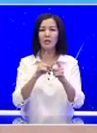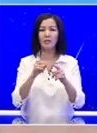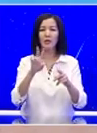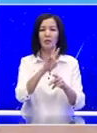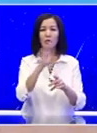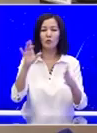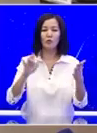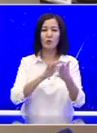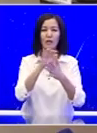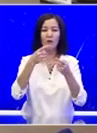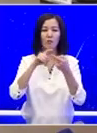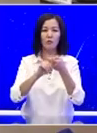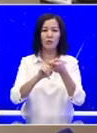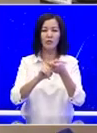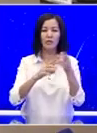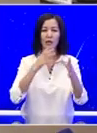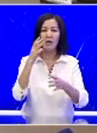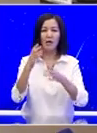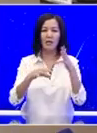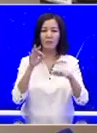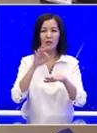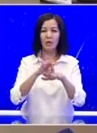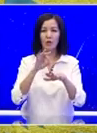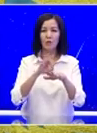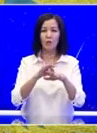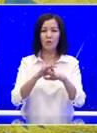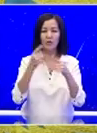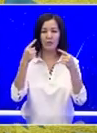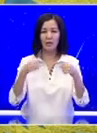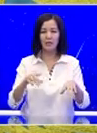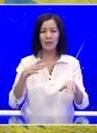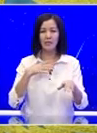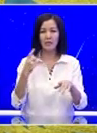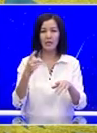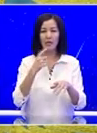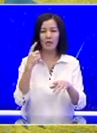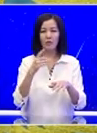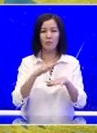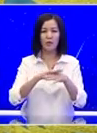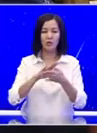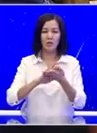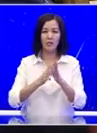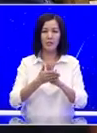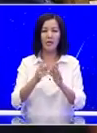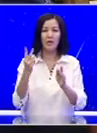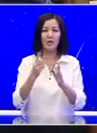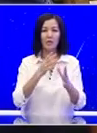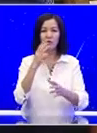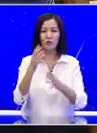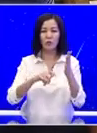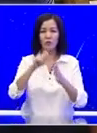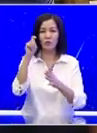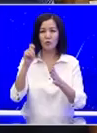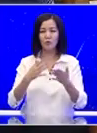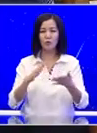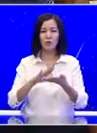қосылды. Коронавирус әлемді дағдартты тығырыққа тіреді. Дағдарысқа түсірді. Ауқымы мен қаупы екінші дүниежүзілік соғыстан кейінгі